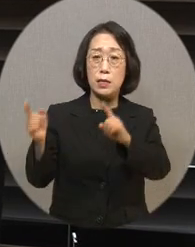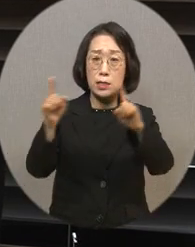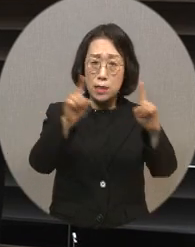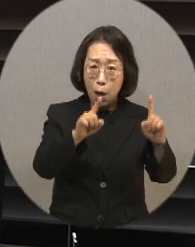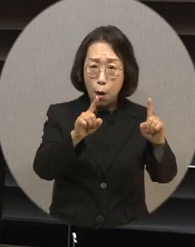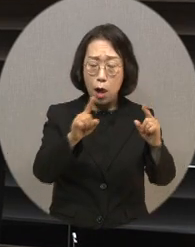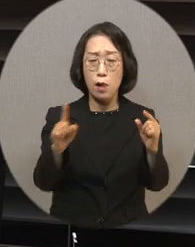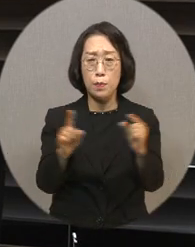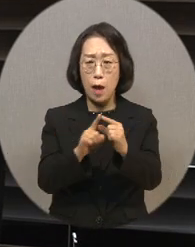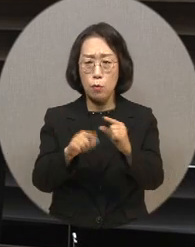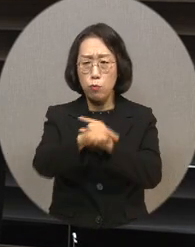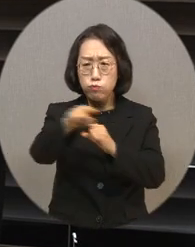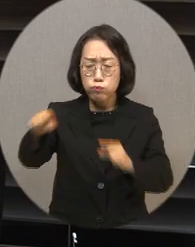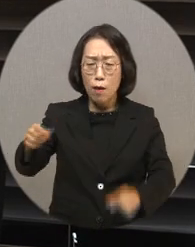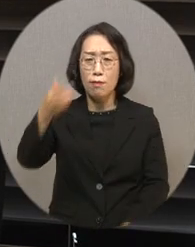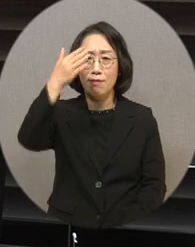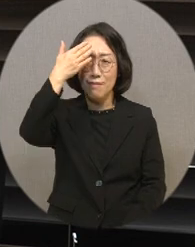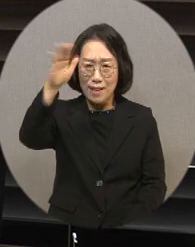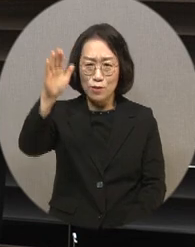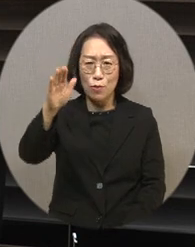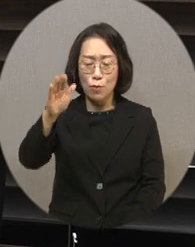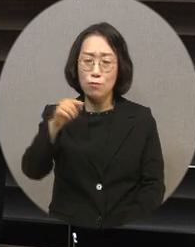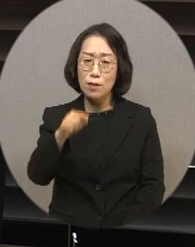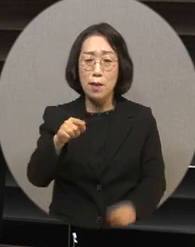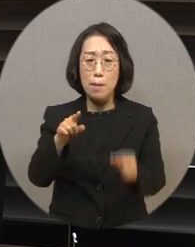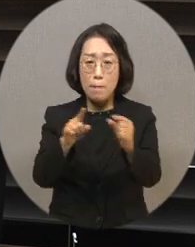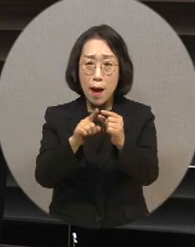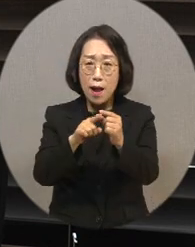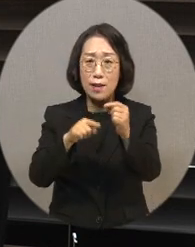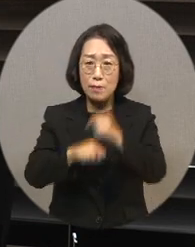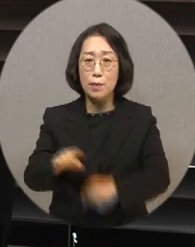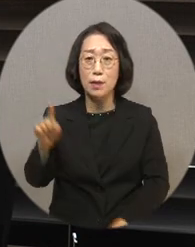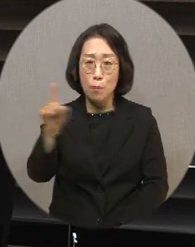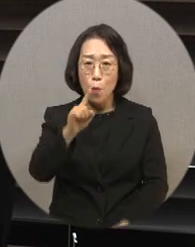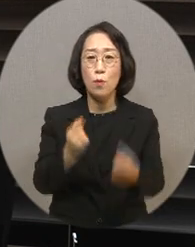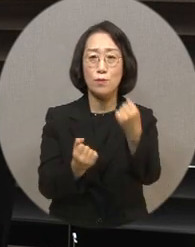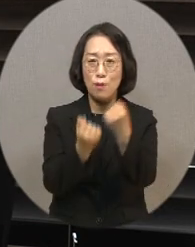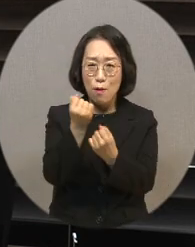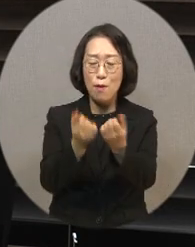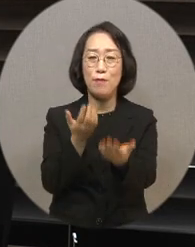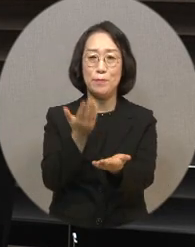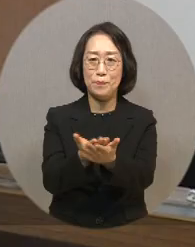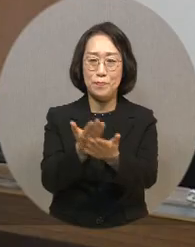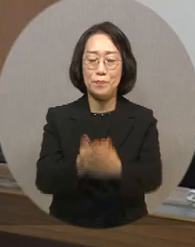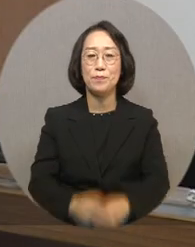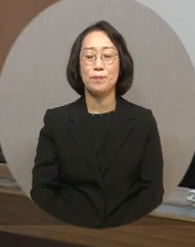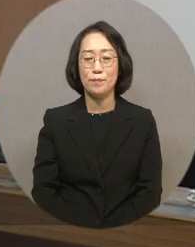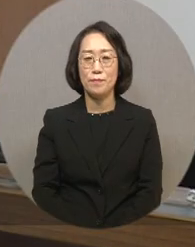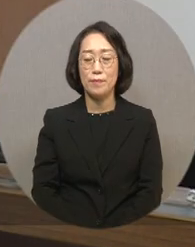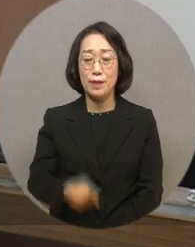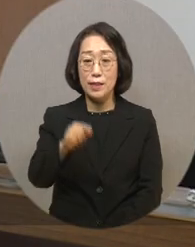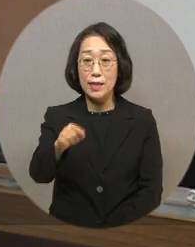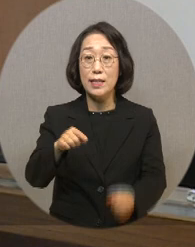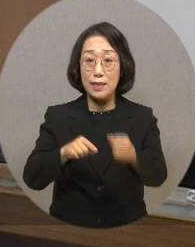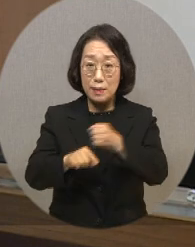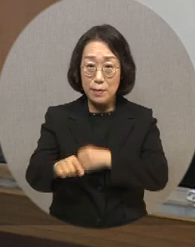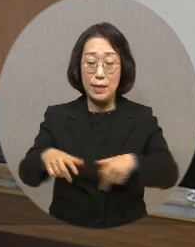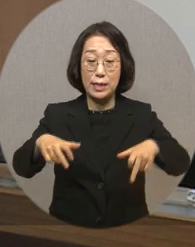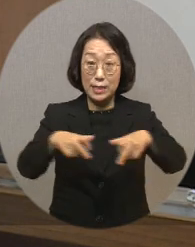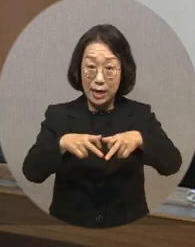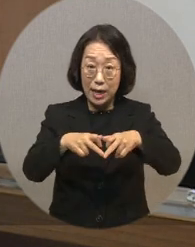용어가 낯선 분들도 계실 텐데요. 직업 재활이 어떤 뜻인지 좀 설명 부탁드립니다. 직업 재활은